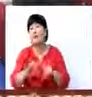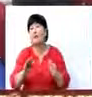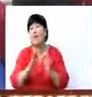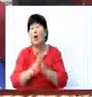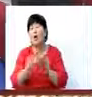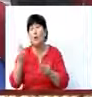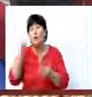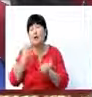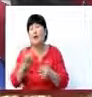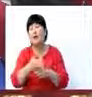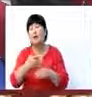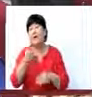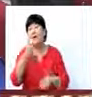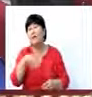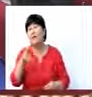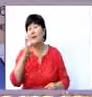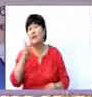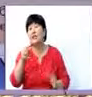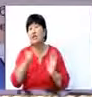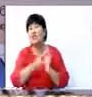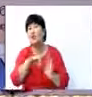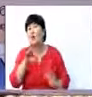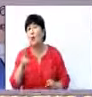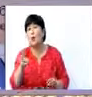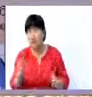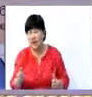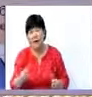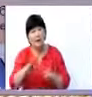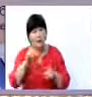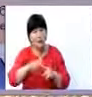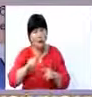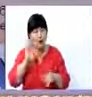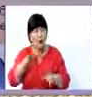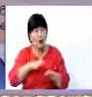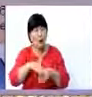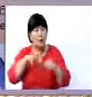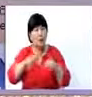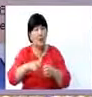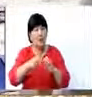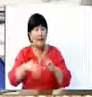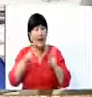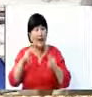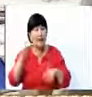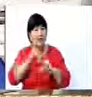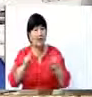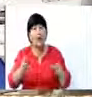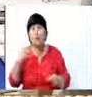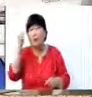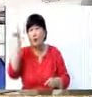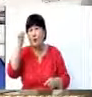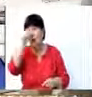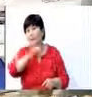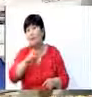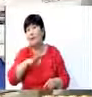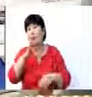учебными пособиями был выделен 1 миллиард 306 миллионов тенге. Совсем скоро полностью будет решена проблема аварийных школ. В прошлом учебном